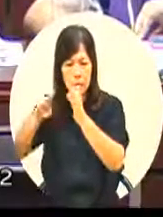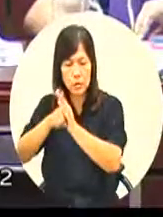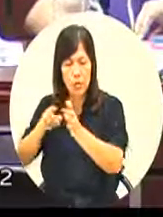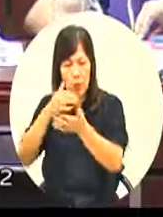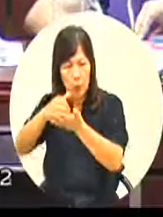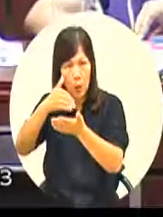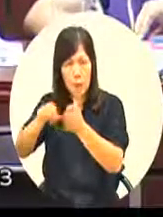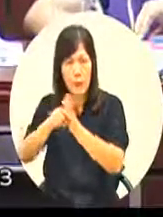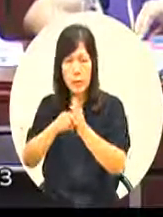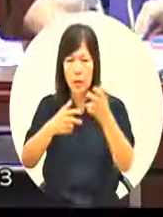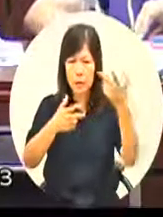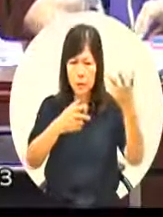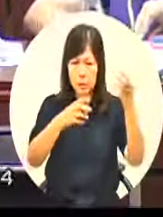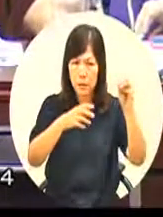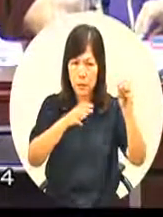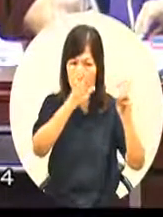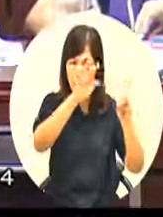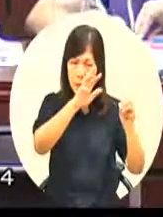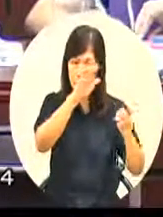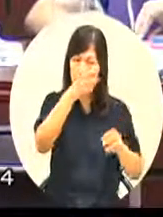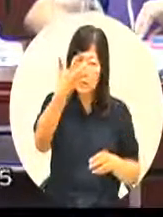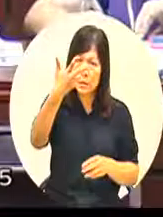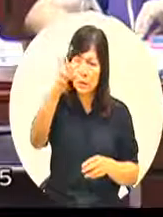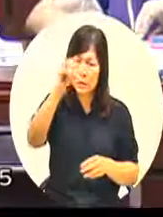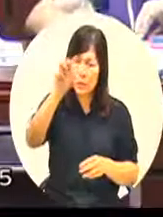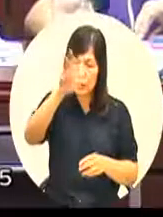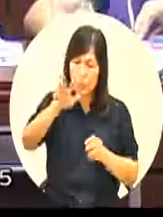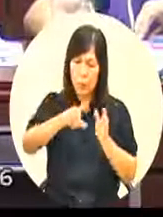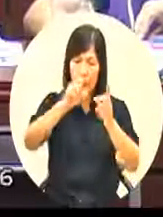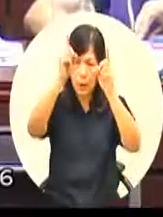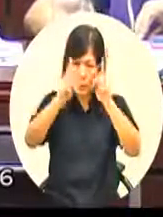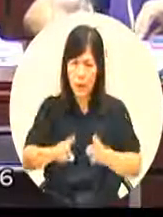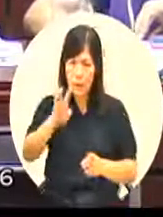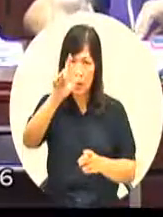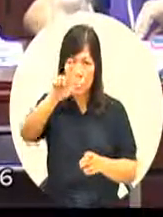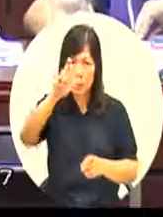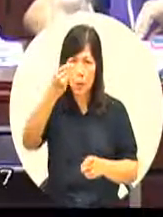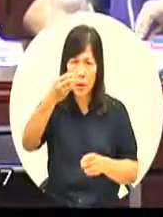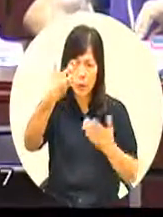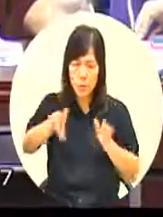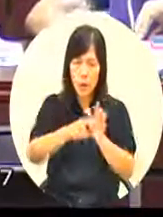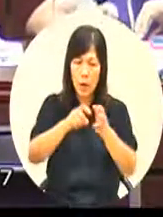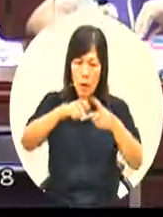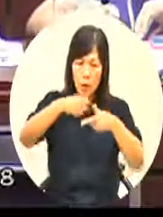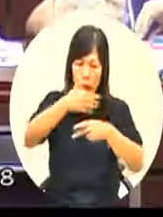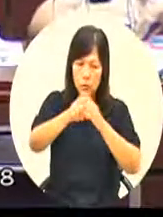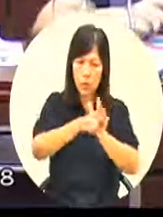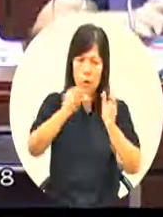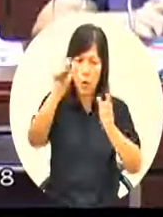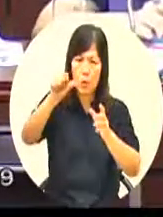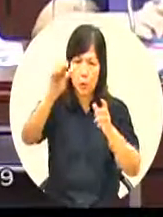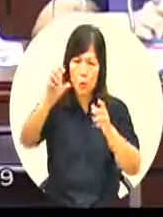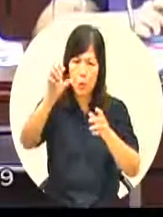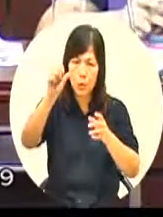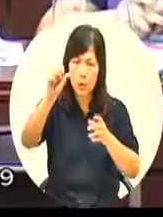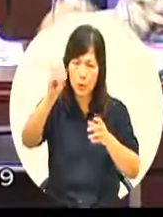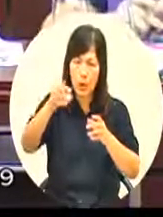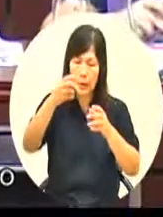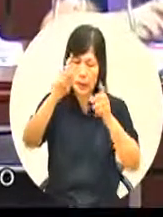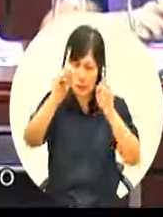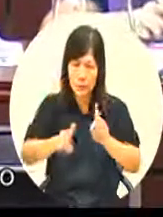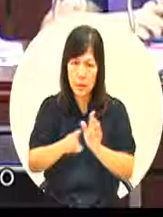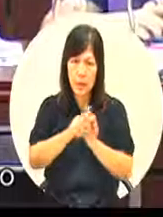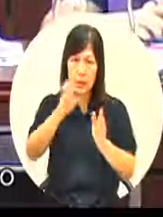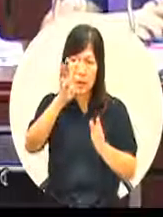从74500块降到68900，然后工程费由57300降到54500，